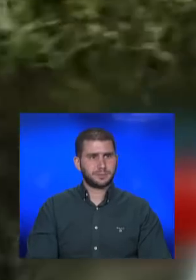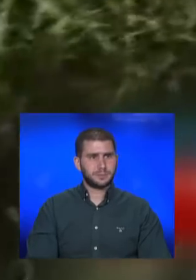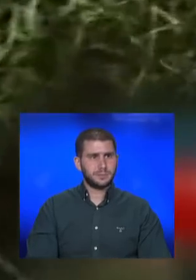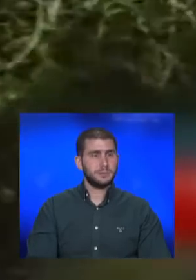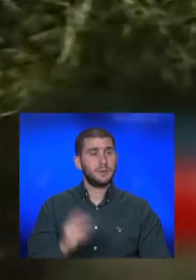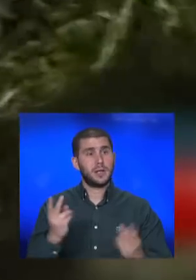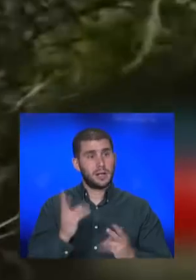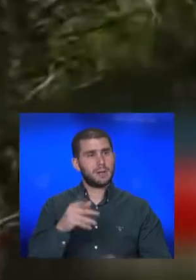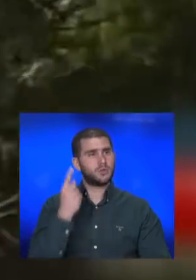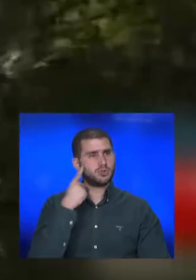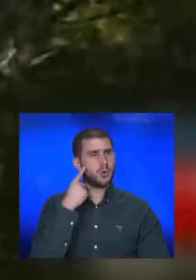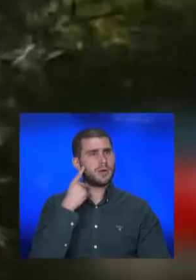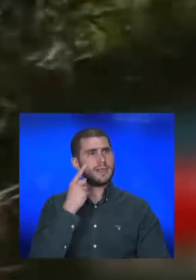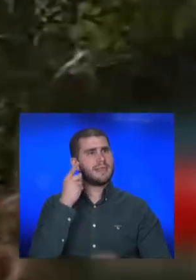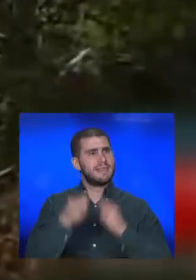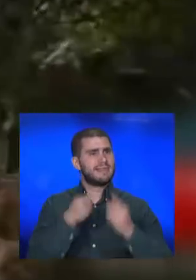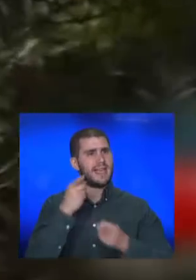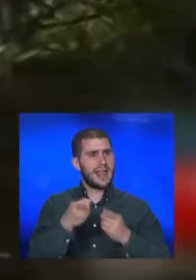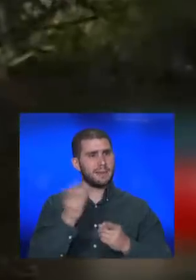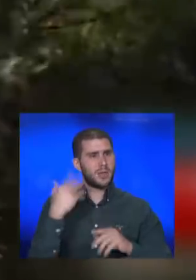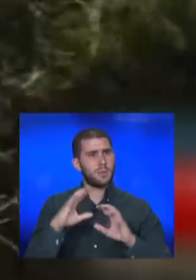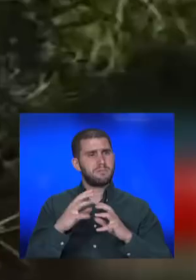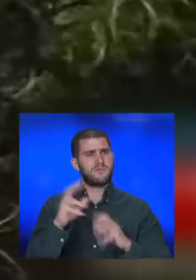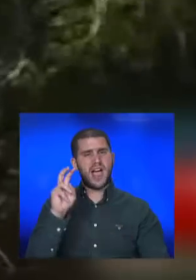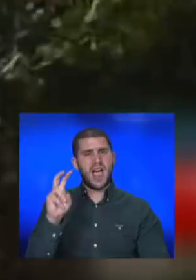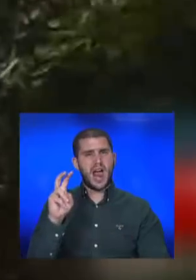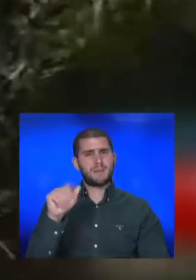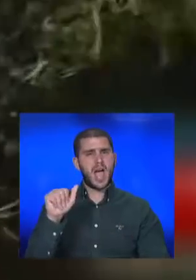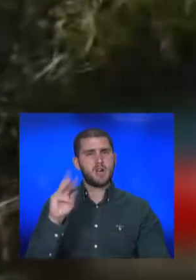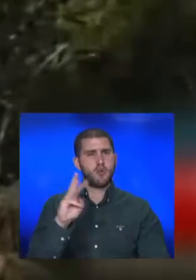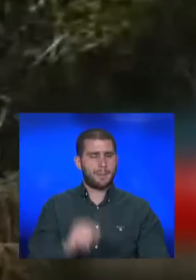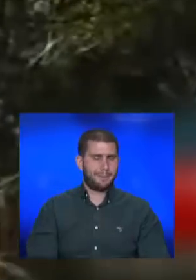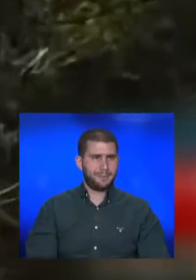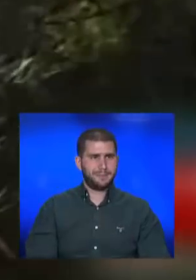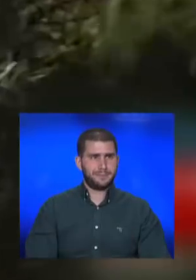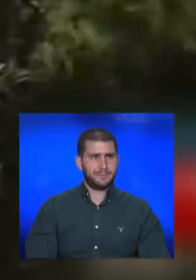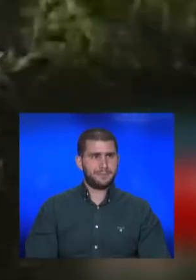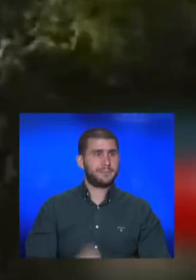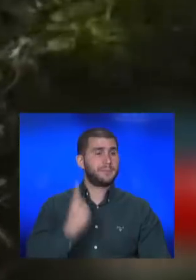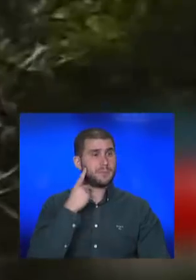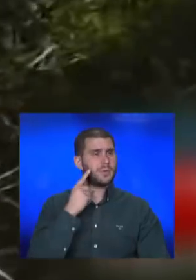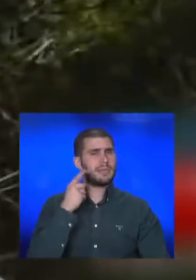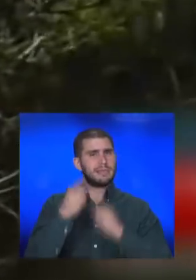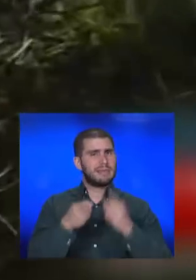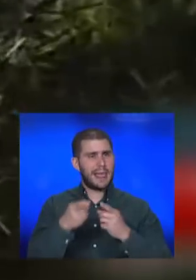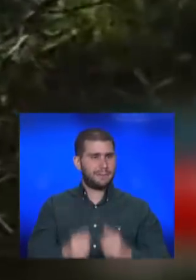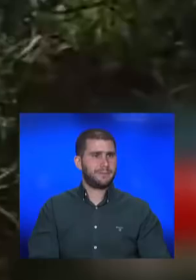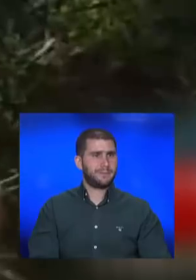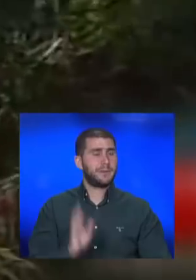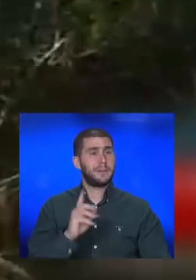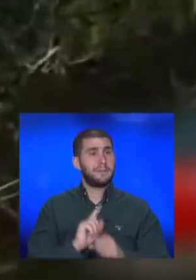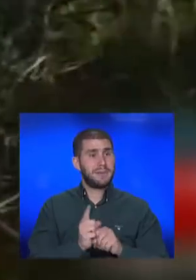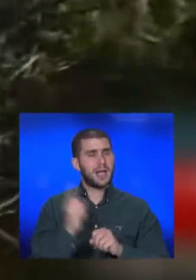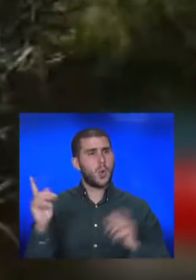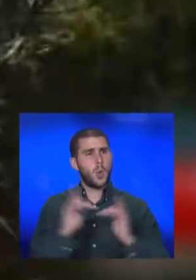صوت الصواريخ التي انطلقت كنا في بلدة علم الشعب سمع صوت الصواريخ التي انطلقت ومباشرة العدو الإسرائيلي